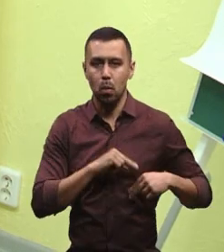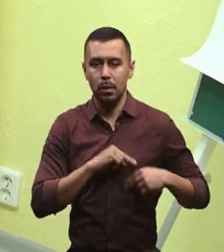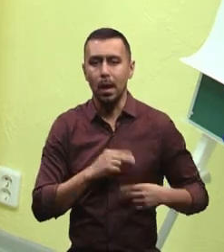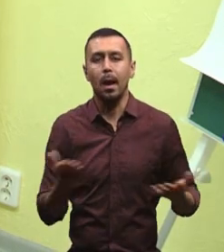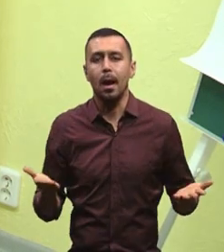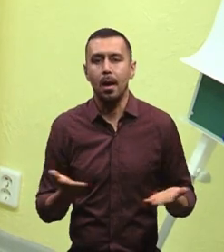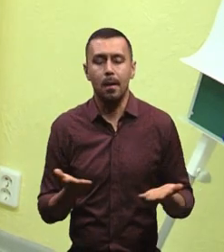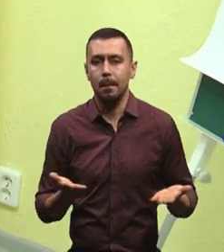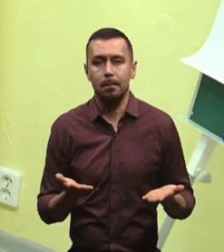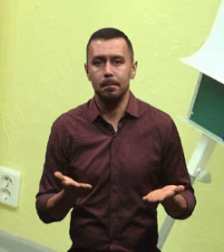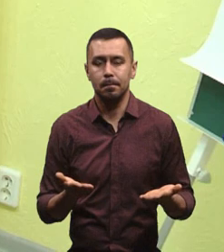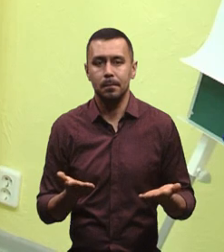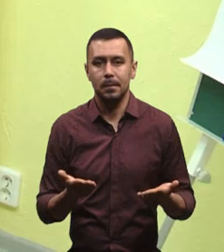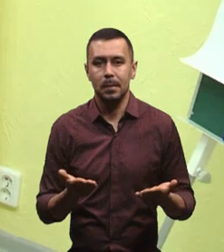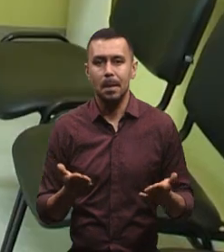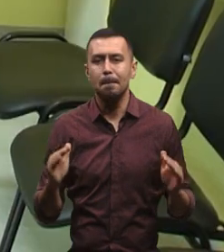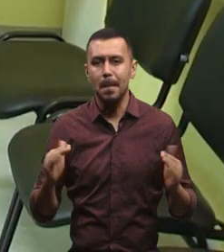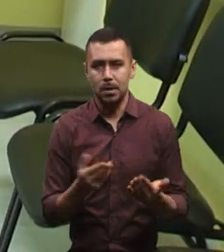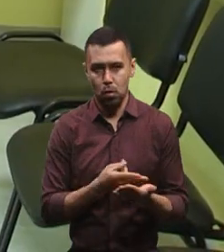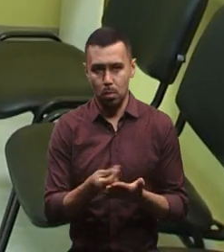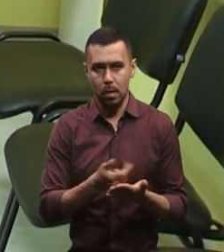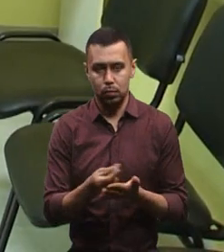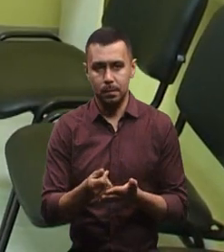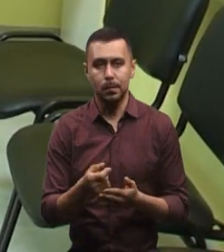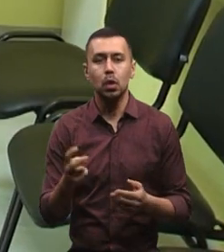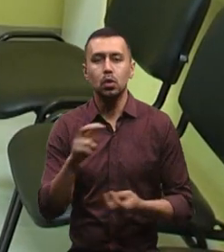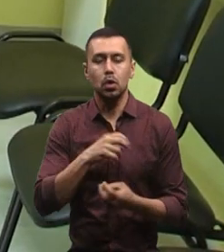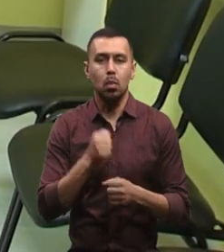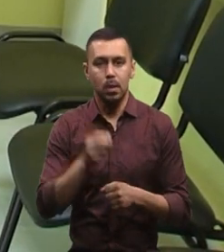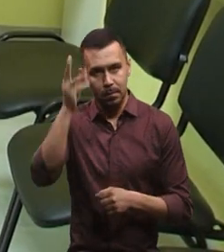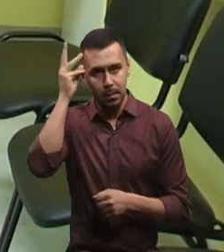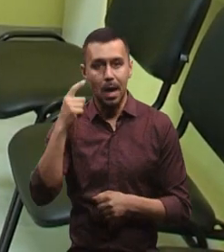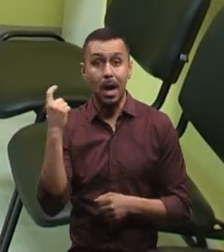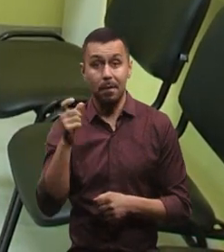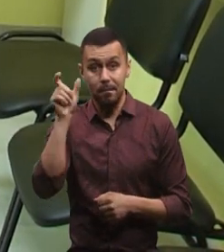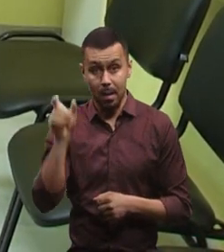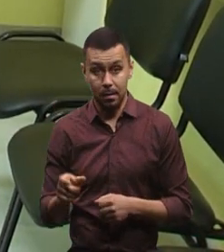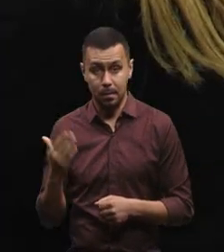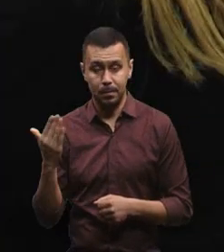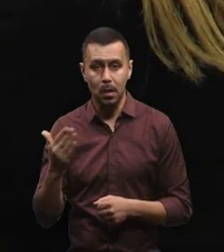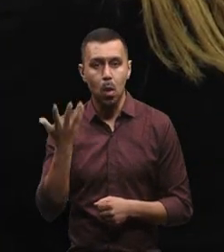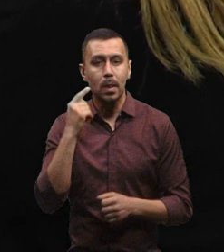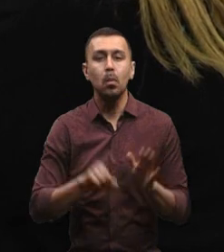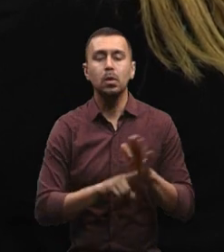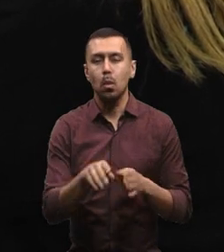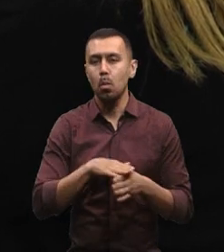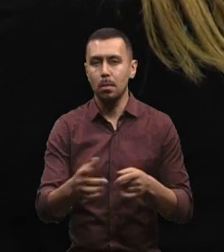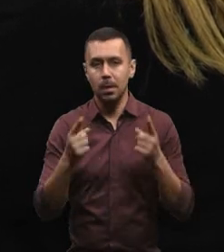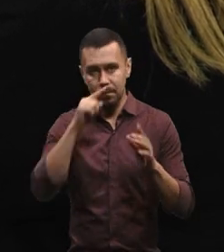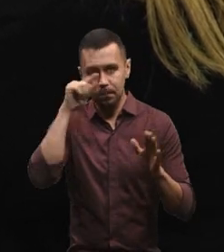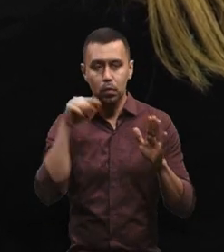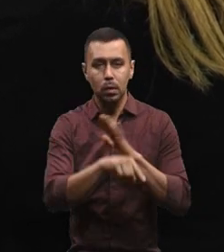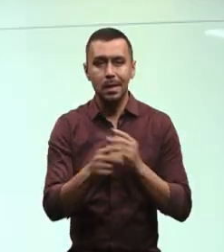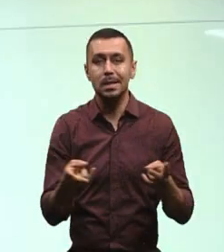яка нижче оплачується. Шукає роботу в Хмельницькому харків'янка Інна Шах. Каже, коли на початку повномасштабного